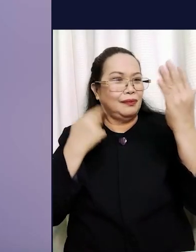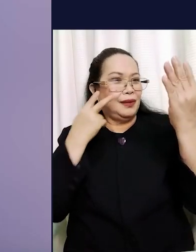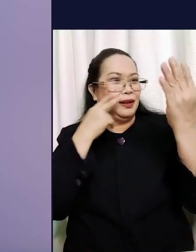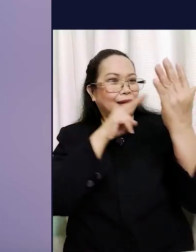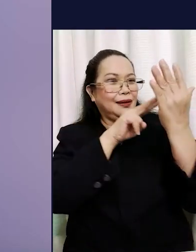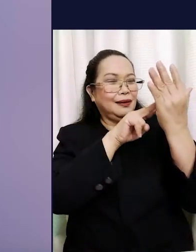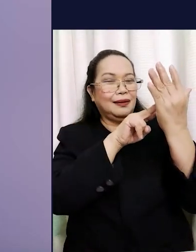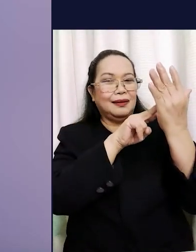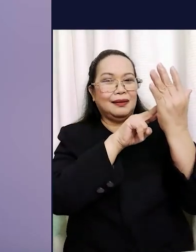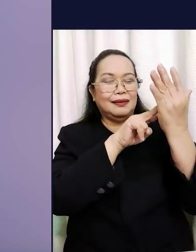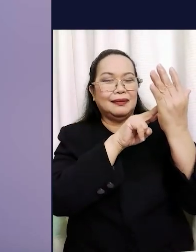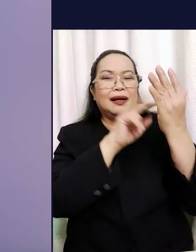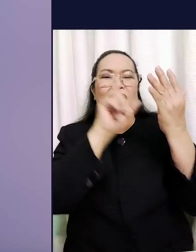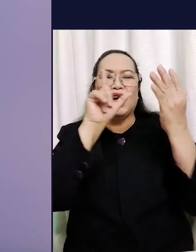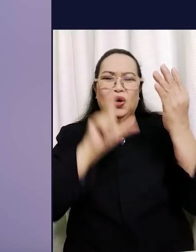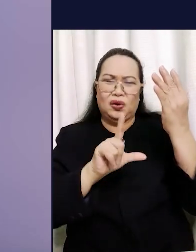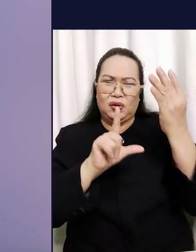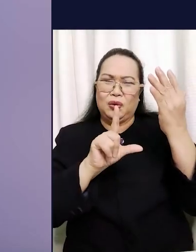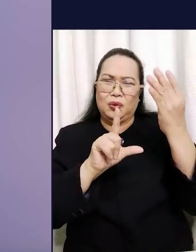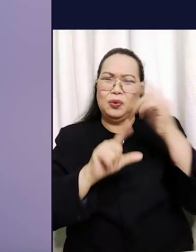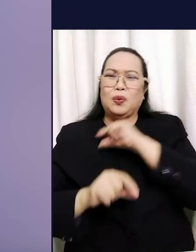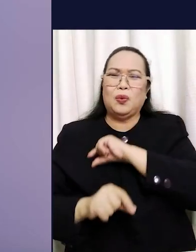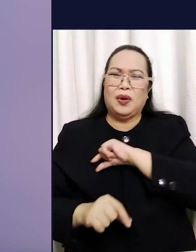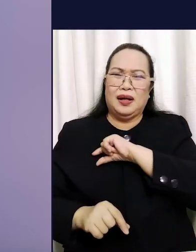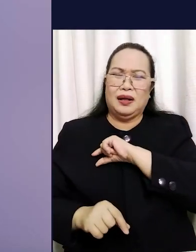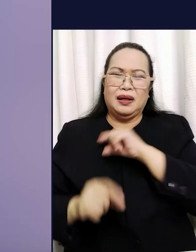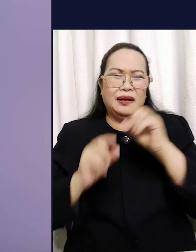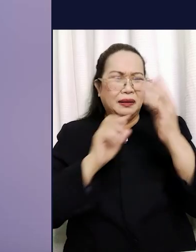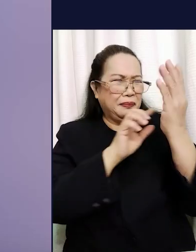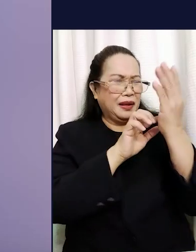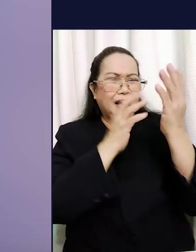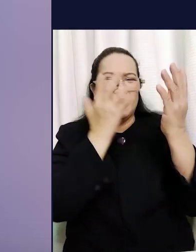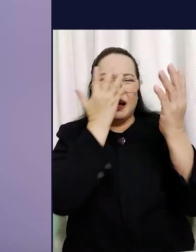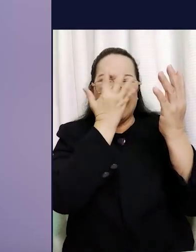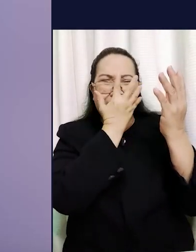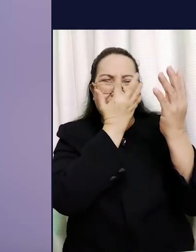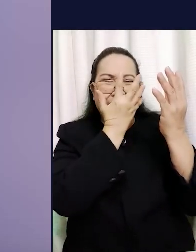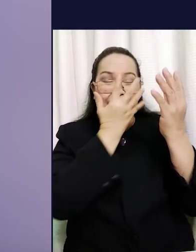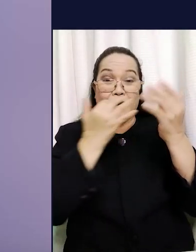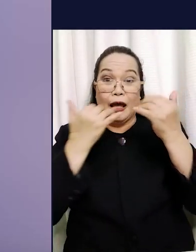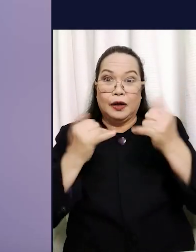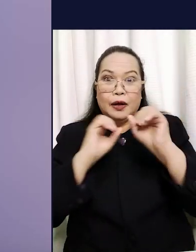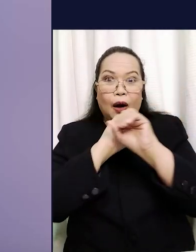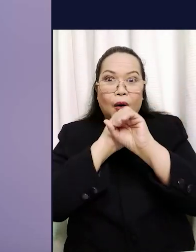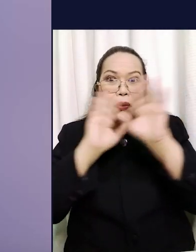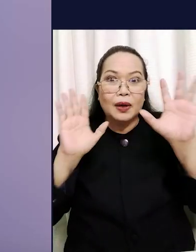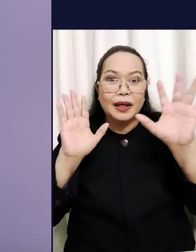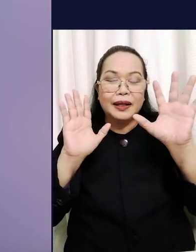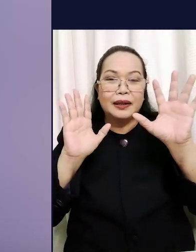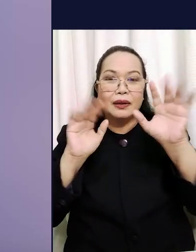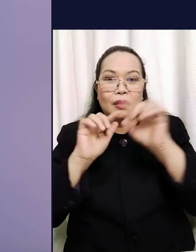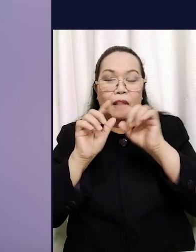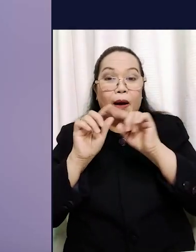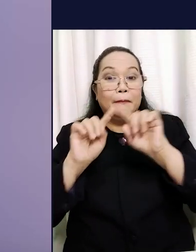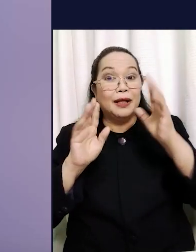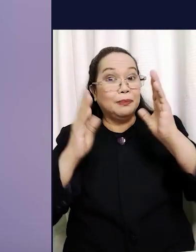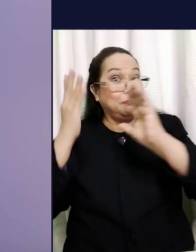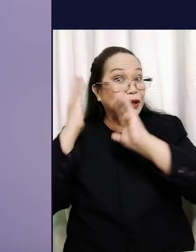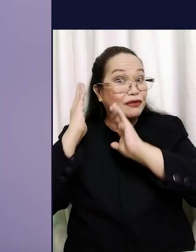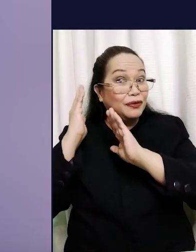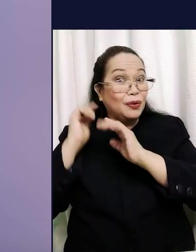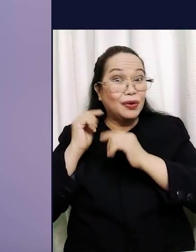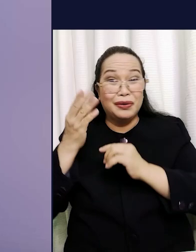commentary na sinasabi niyang ganon, yun daw hong mga salamin nung araw, nung mga first